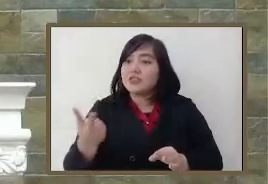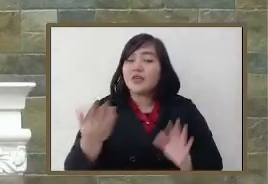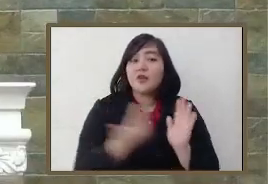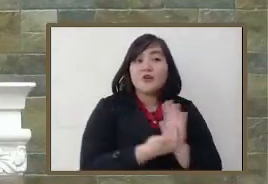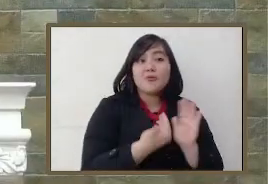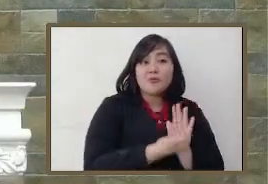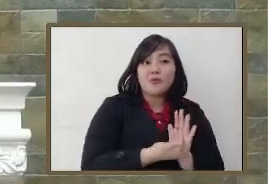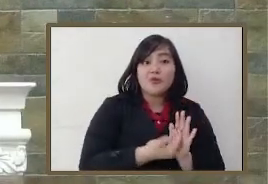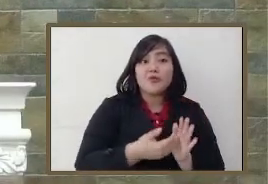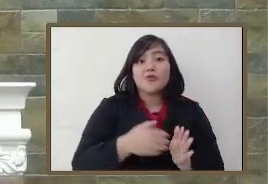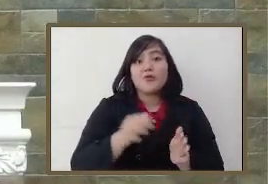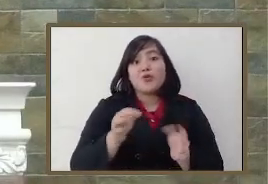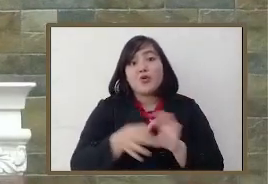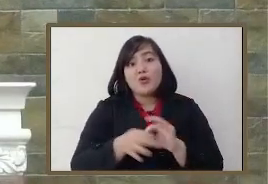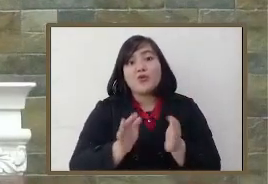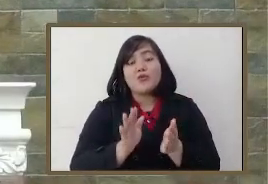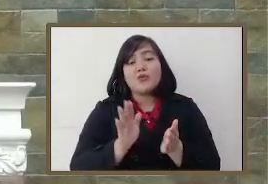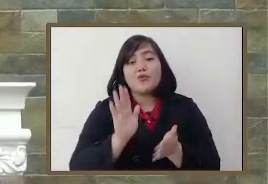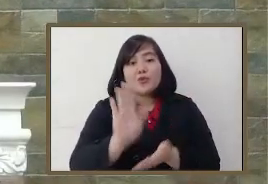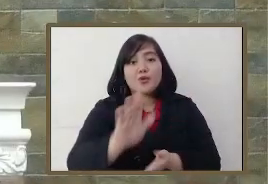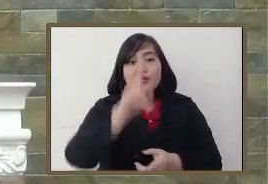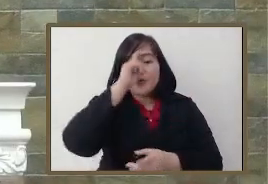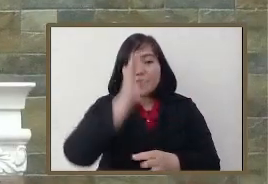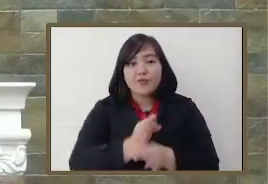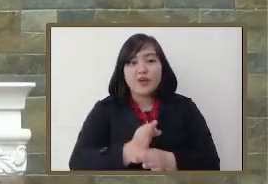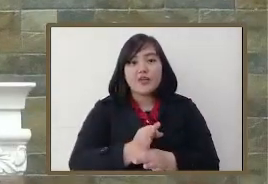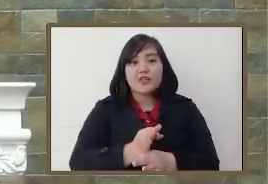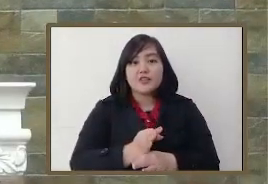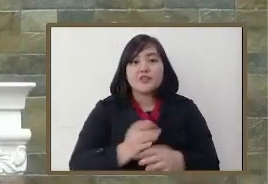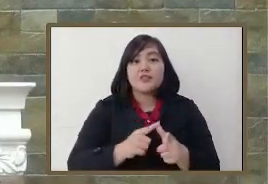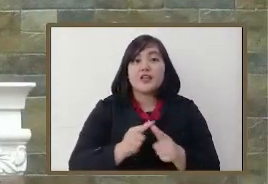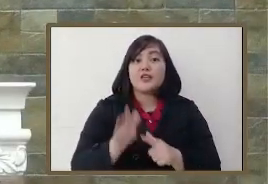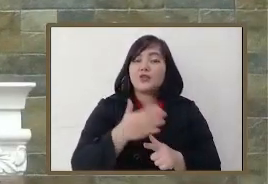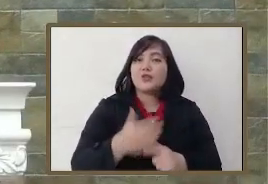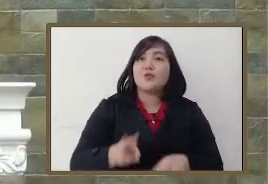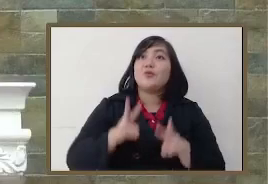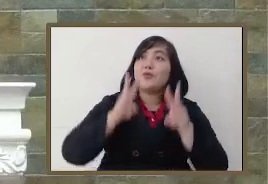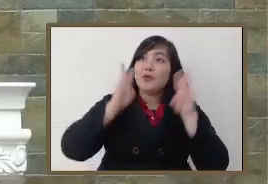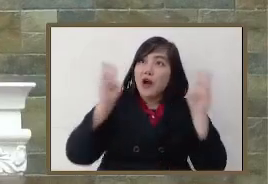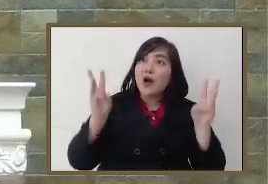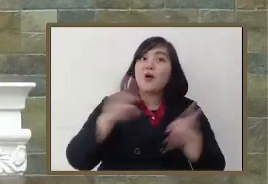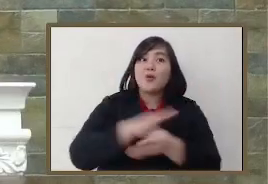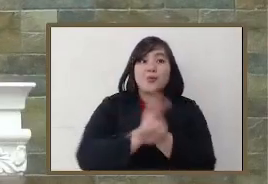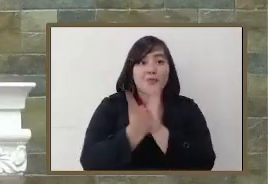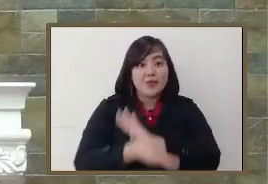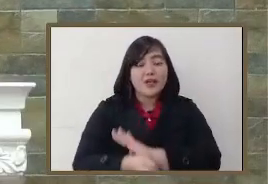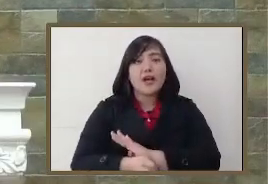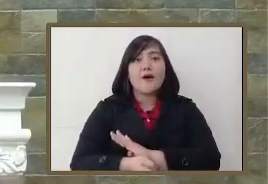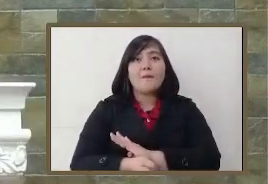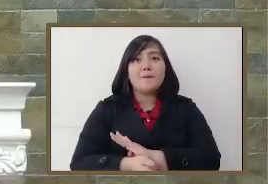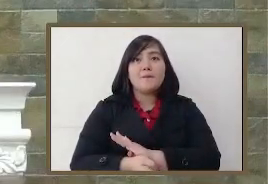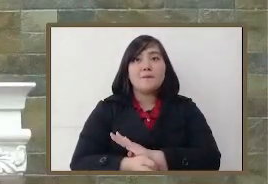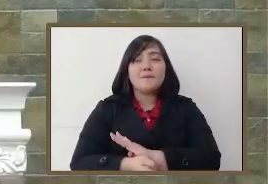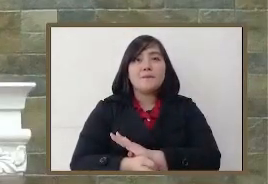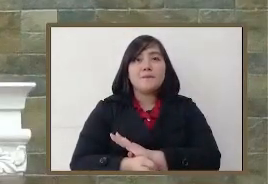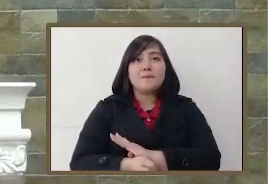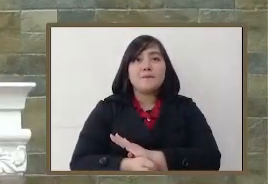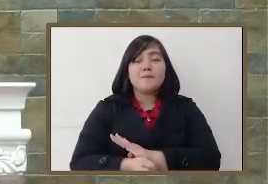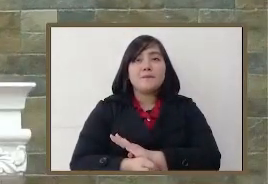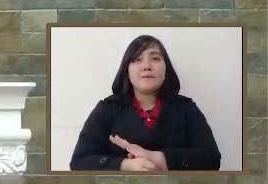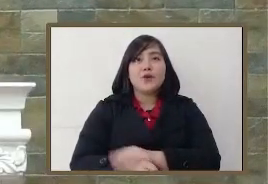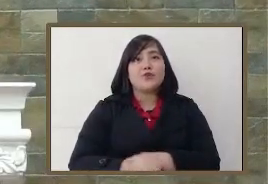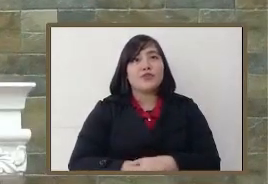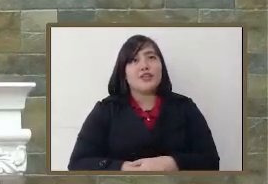na, ay papaya talaga. At pagka papaya talaga yan, ay malakas na, very confident na kayo. Now you understand what I'm